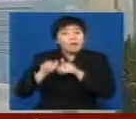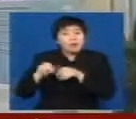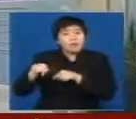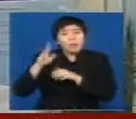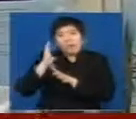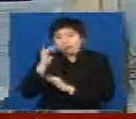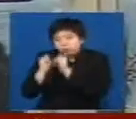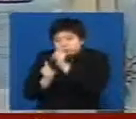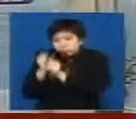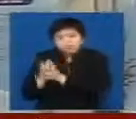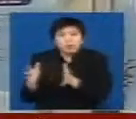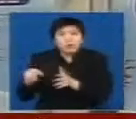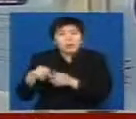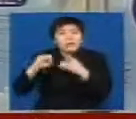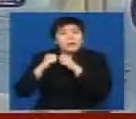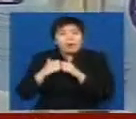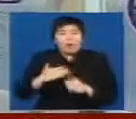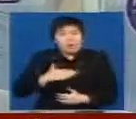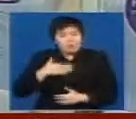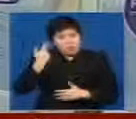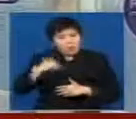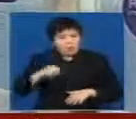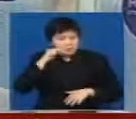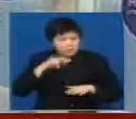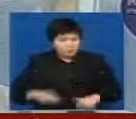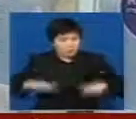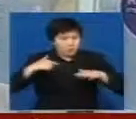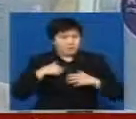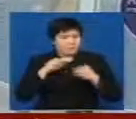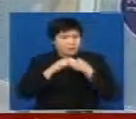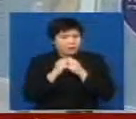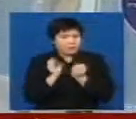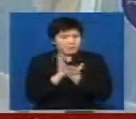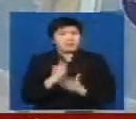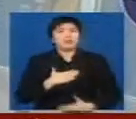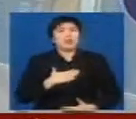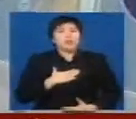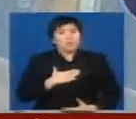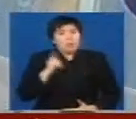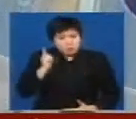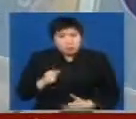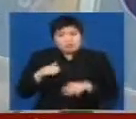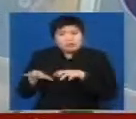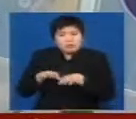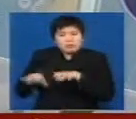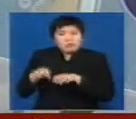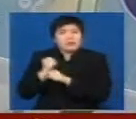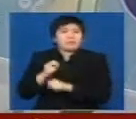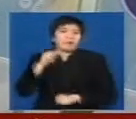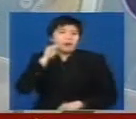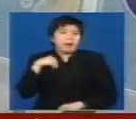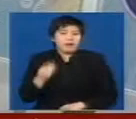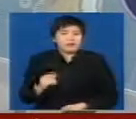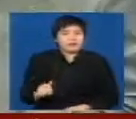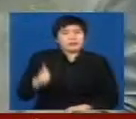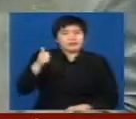สนใจนะเพราะว่าเป็นปัญหาของทุกคนทุกคนจะต้องช่วยกันในการที่จะทำให้เรื่องการบริหารจัดการน้ำดีที่สุดผมอยาก